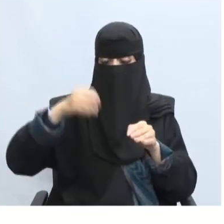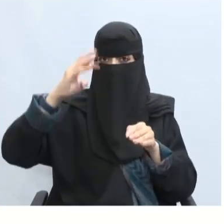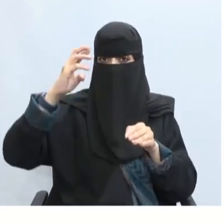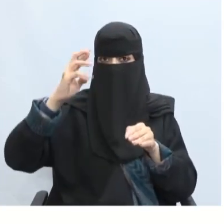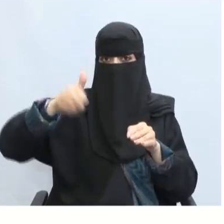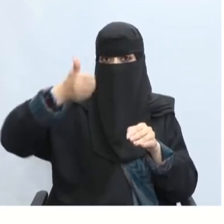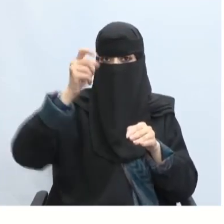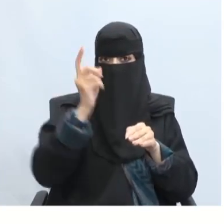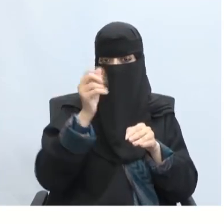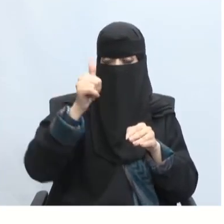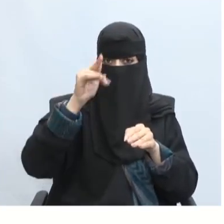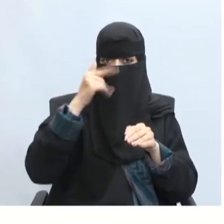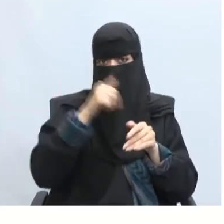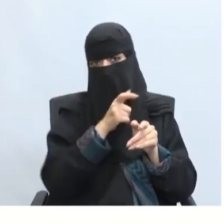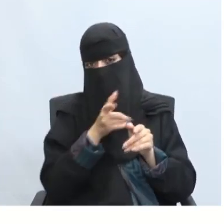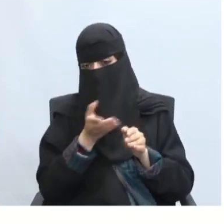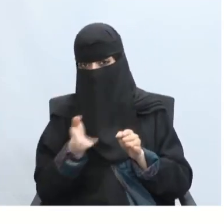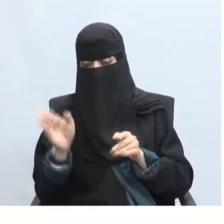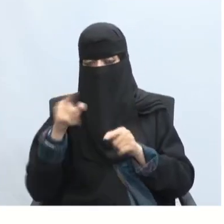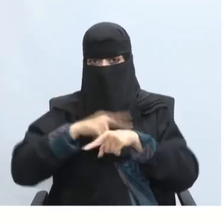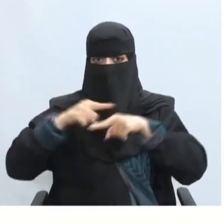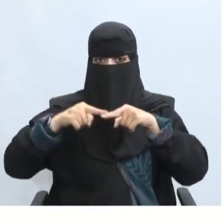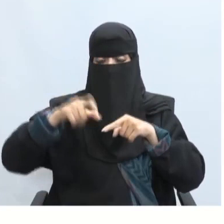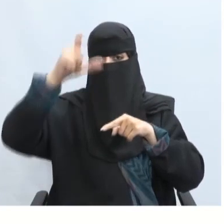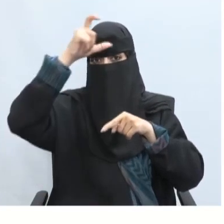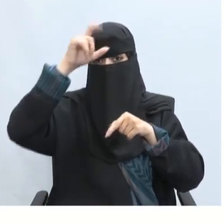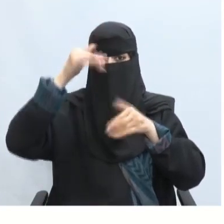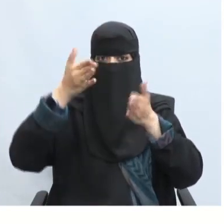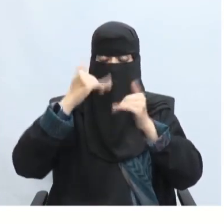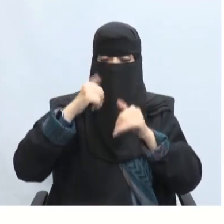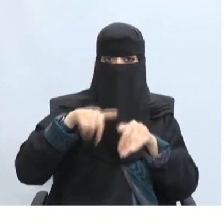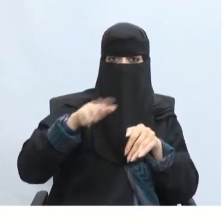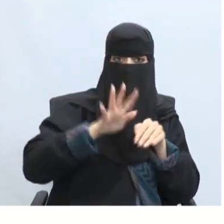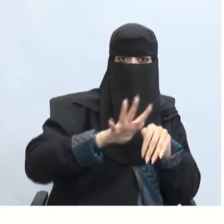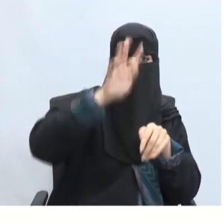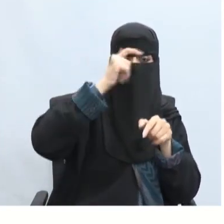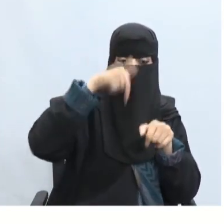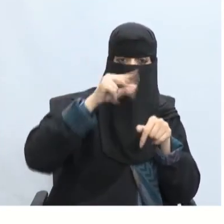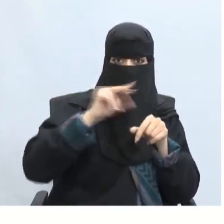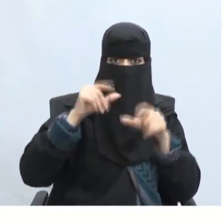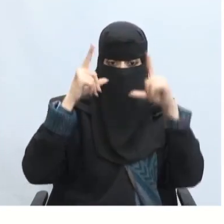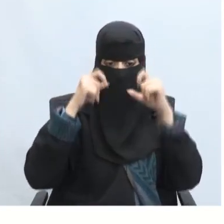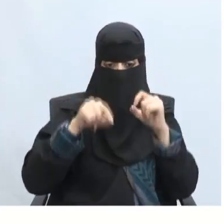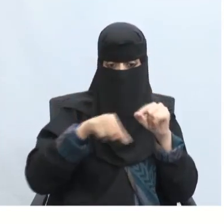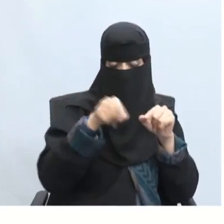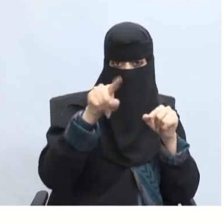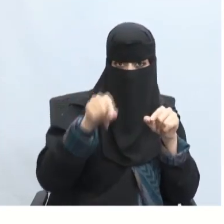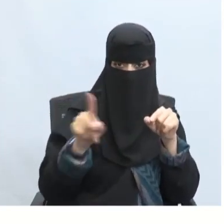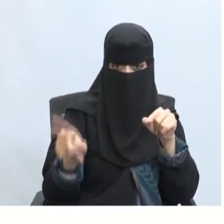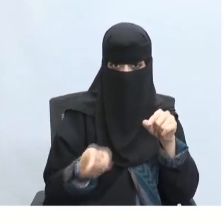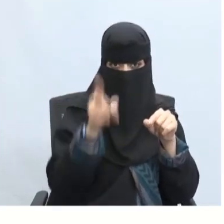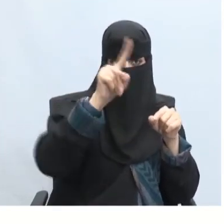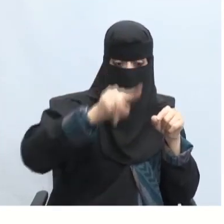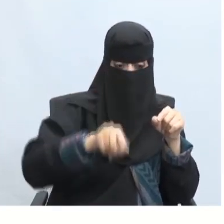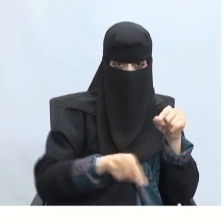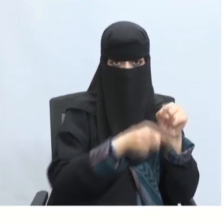القوقاز الى تركيا وكذلك شمال ايطاليا كما هو واضح معنا في الشكل ويعرف هذا